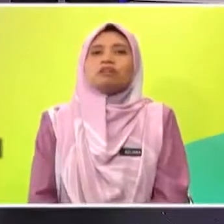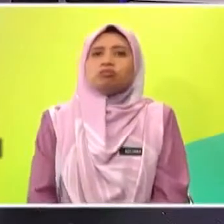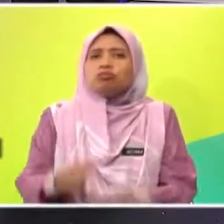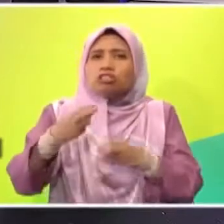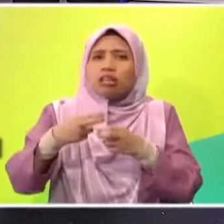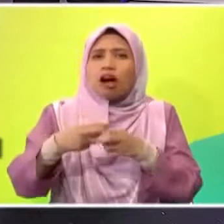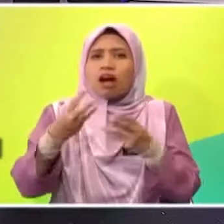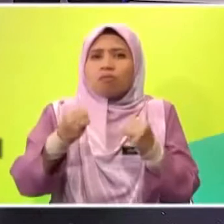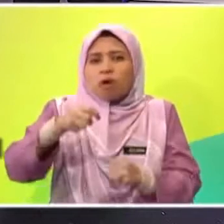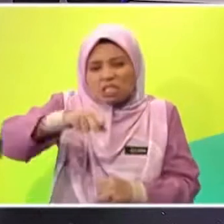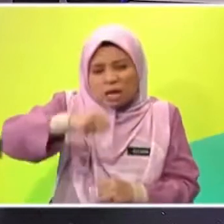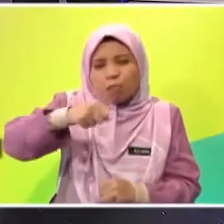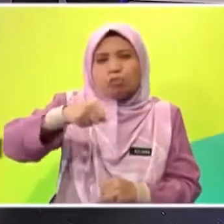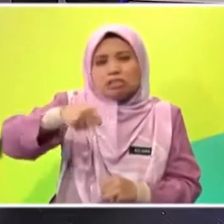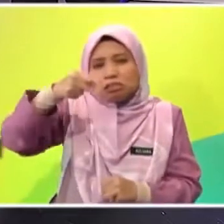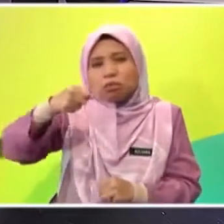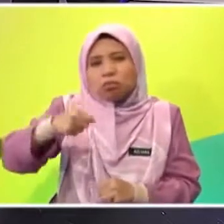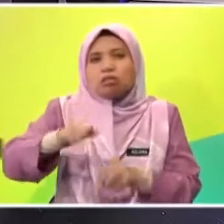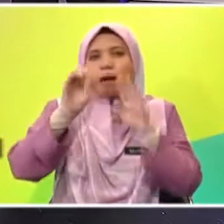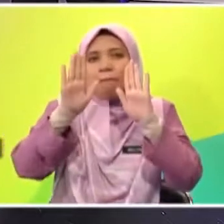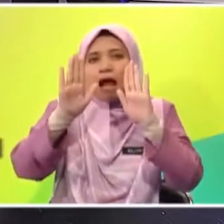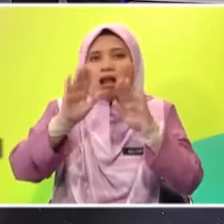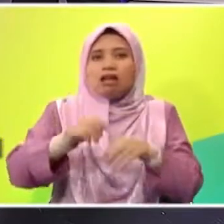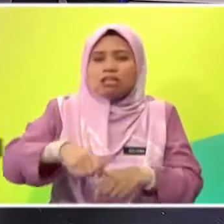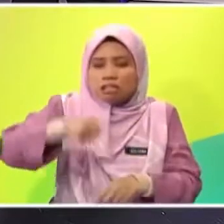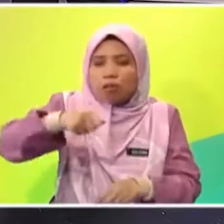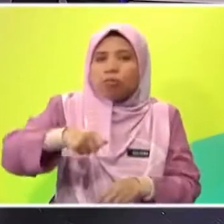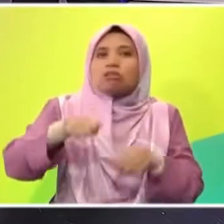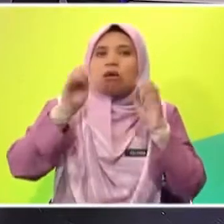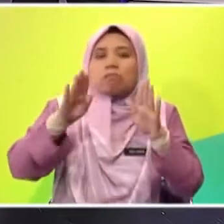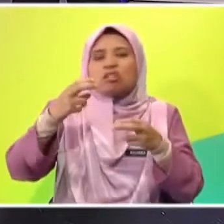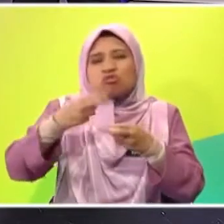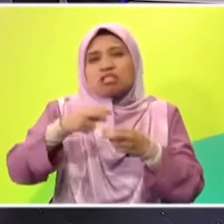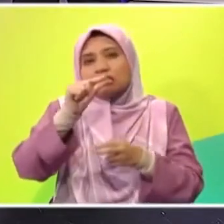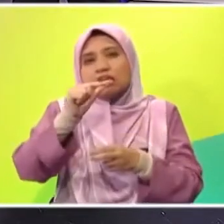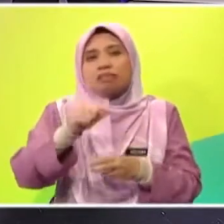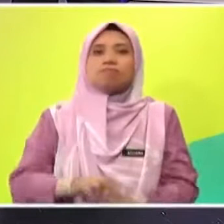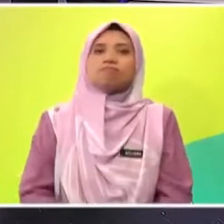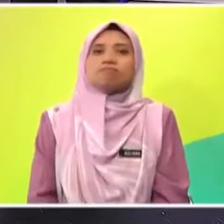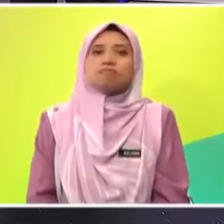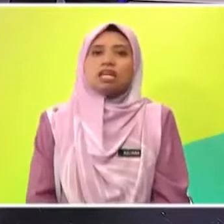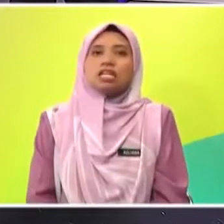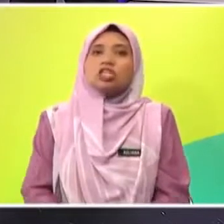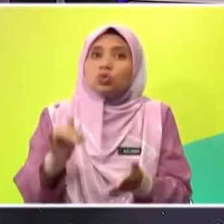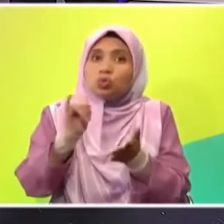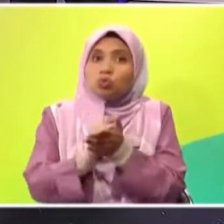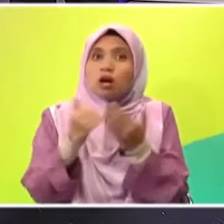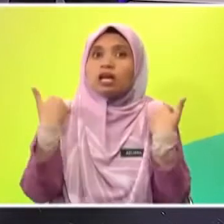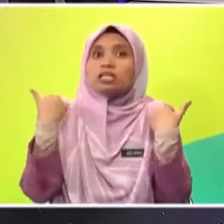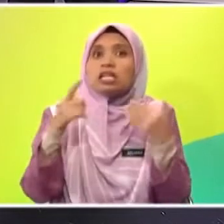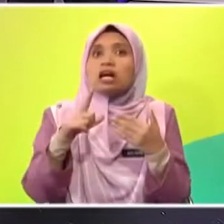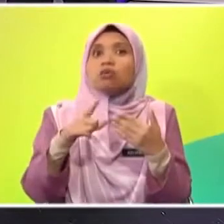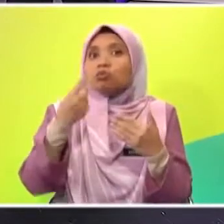macam semisal sukade semua itu membutuhkan tekanan yang kuat sebelum memegang dengan betul itu adalah salah satu